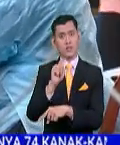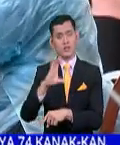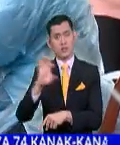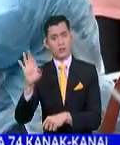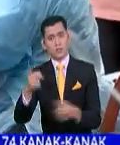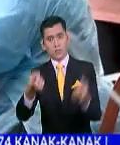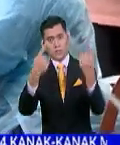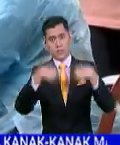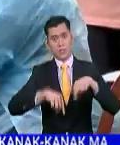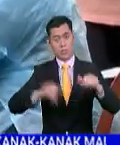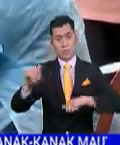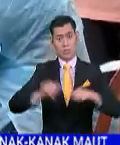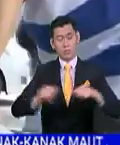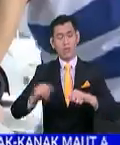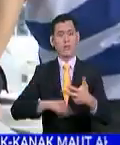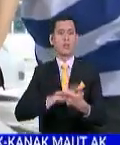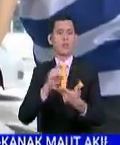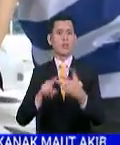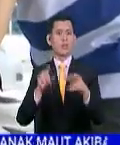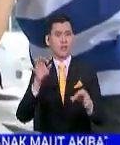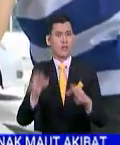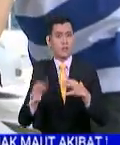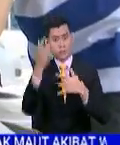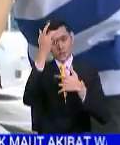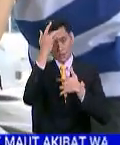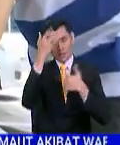sosial atau jika bergejala dan